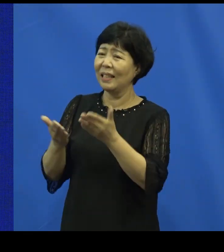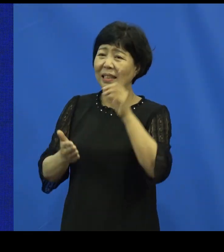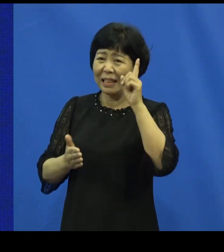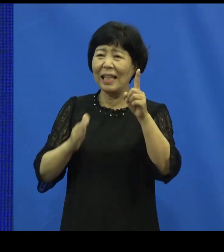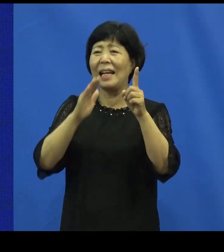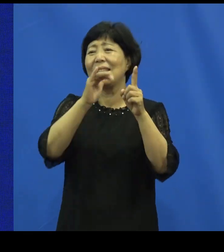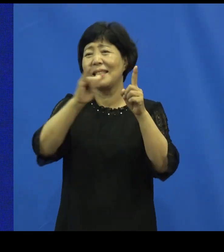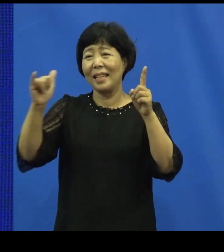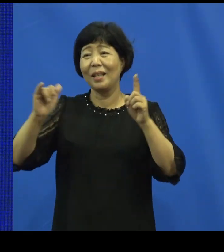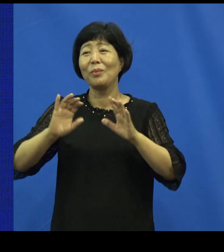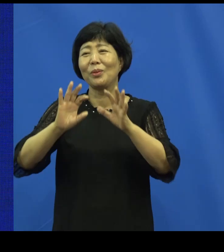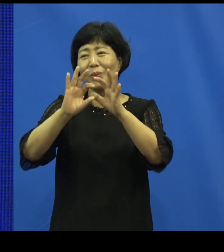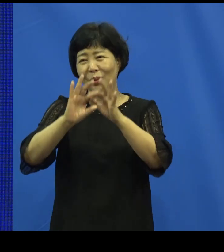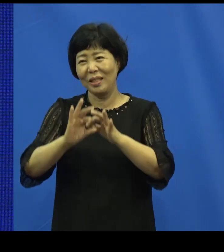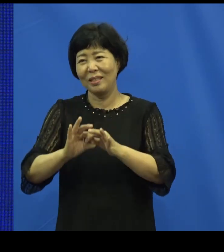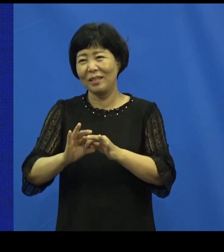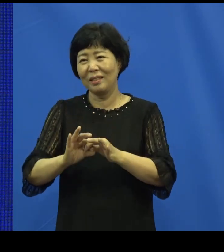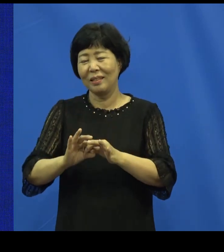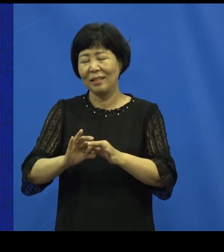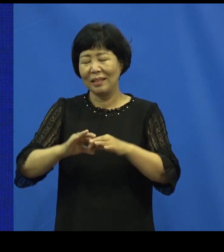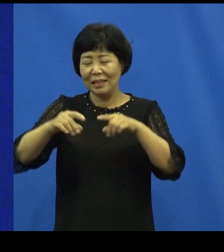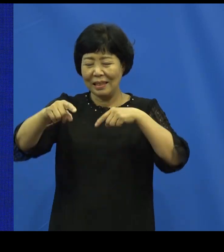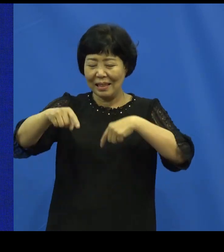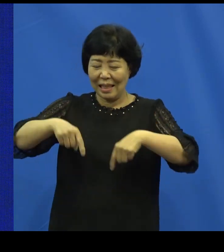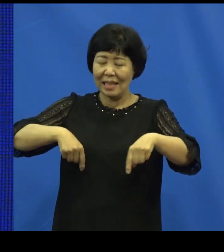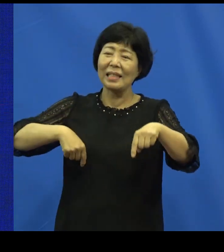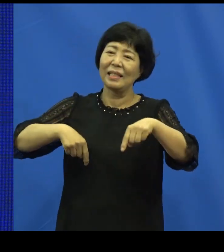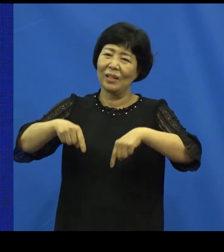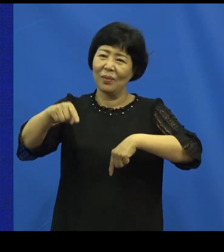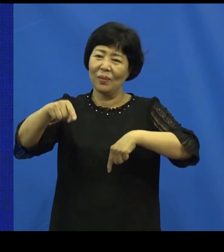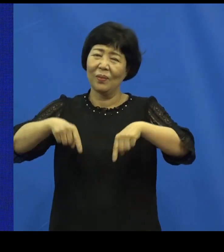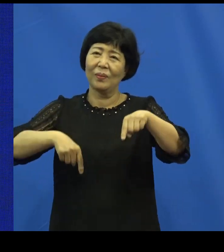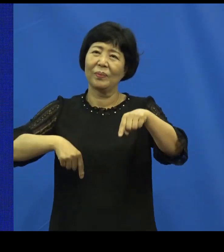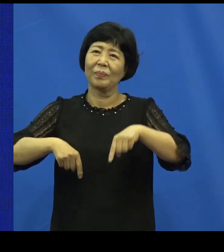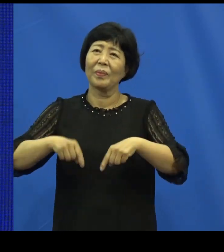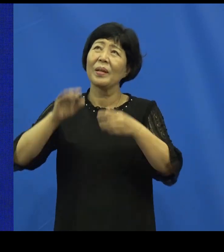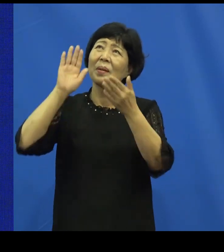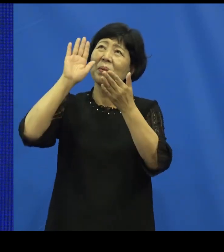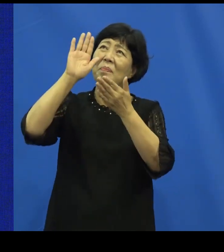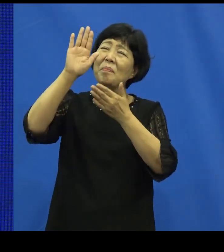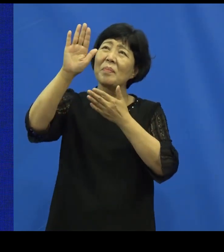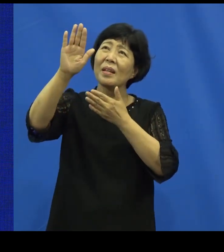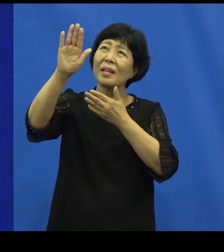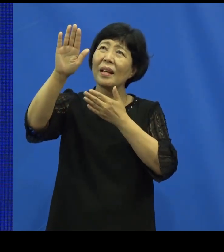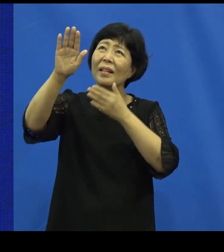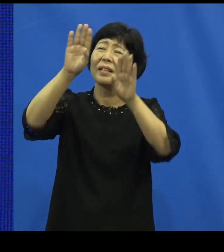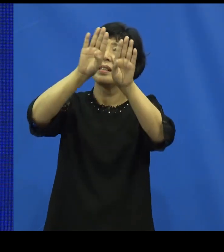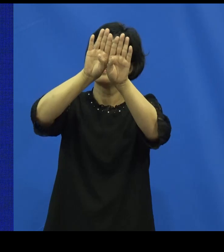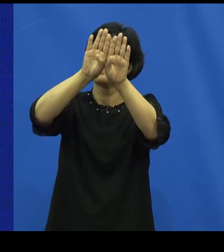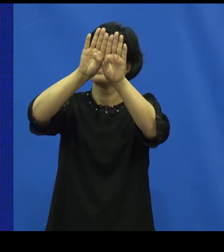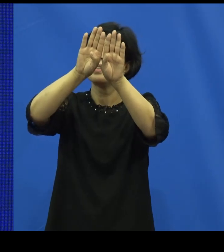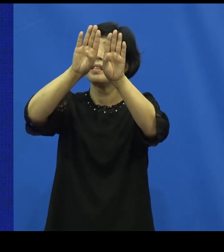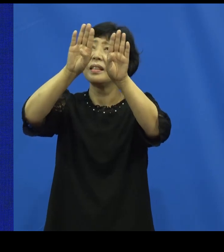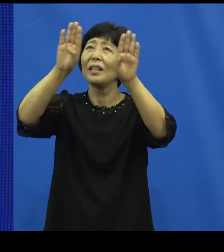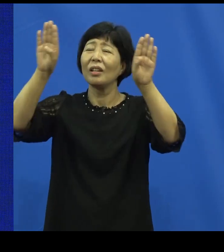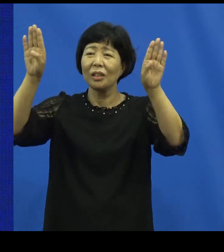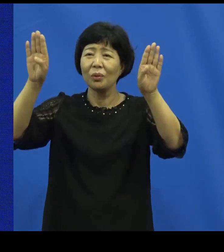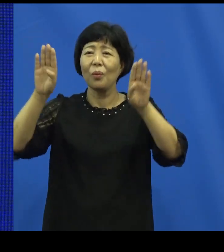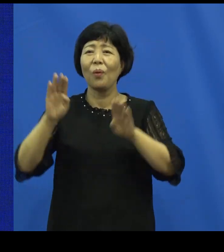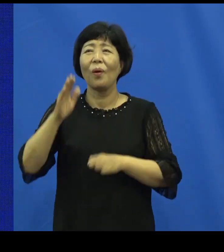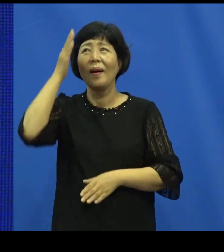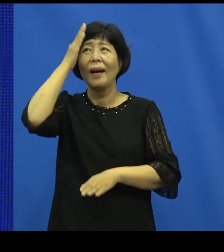이 역사를 통치하시는 하나님께서 그 사람들을 통해서 오늘 또 미래를 열어가시고 하나님의